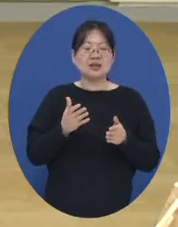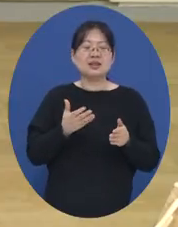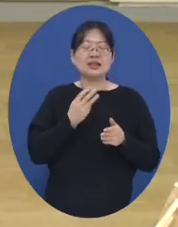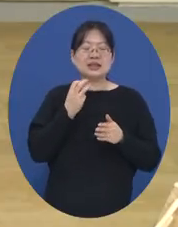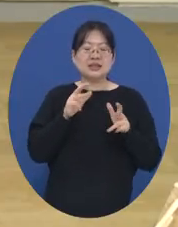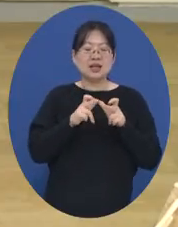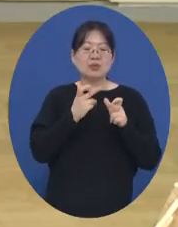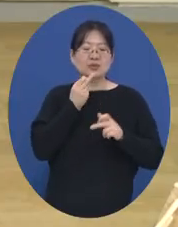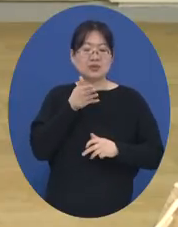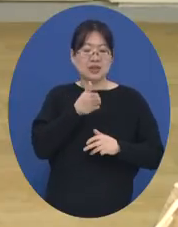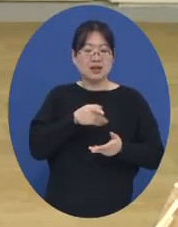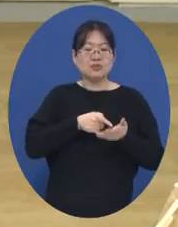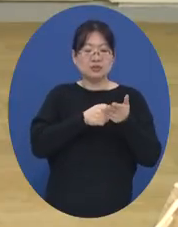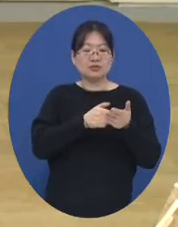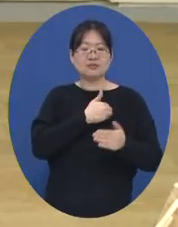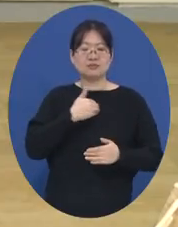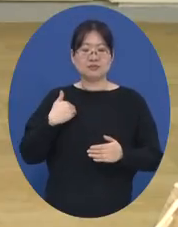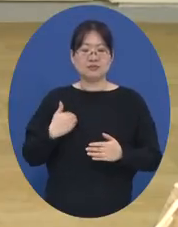문의하면 됩니다